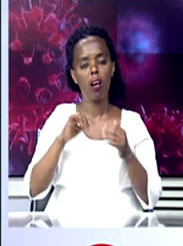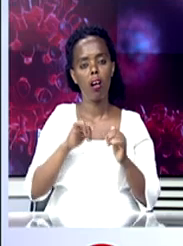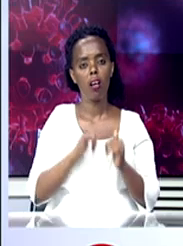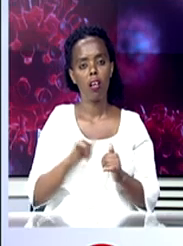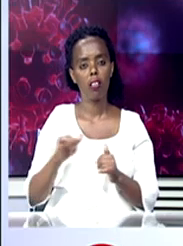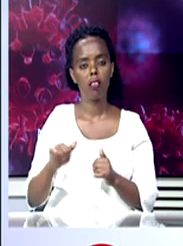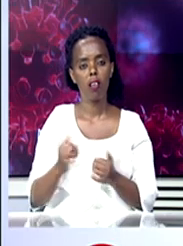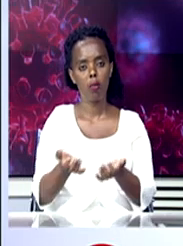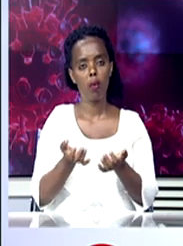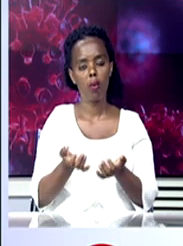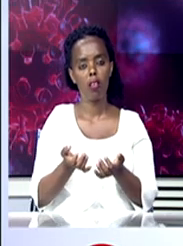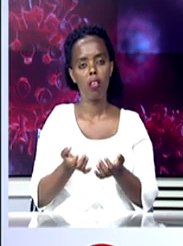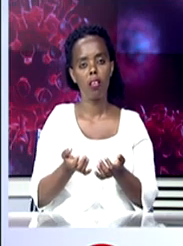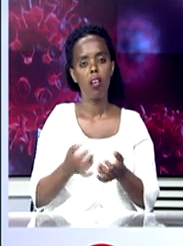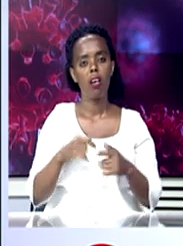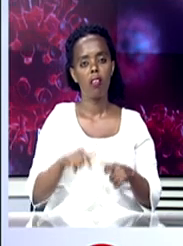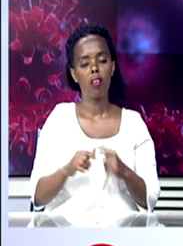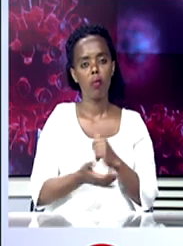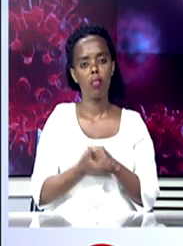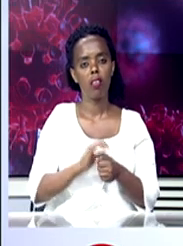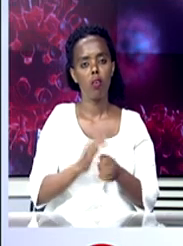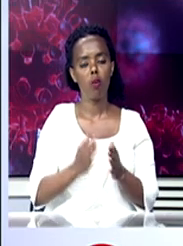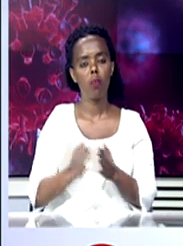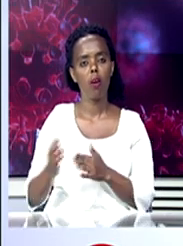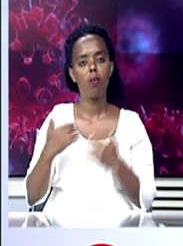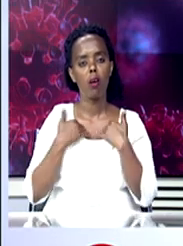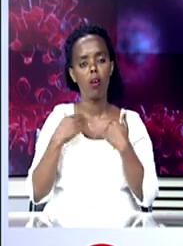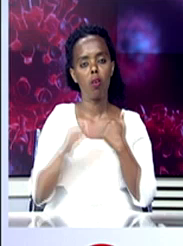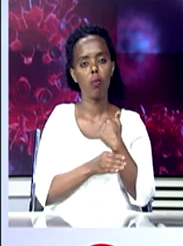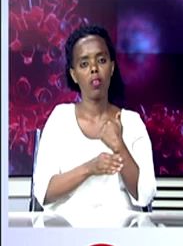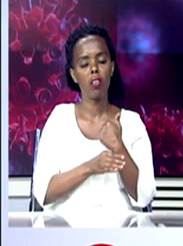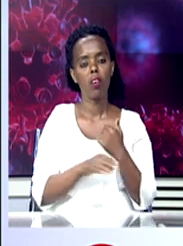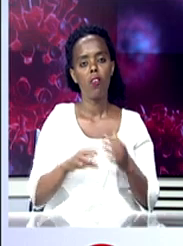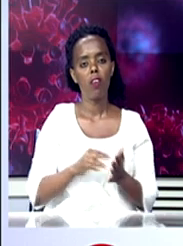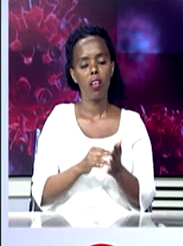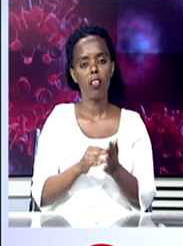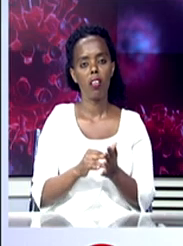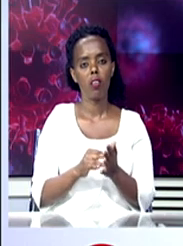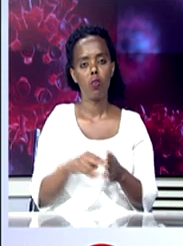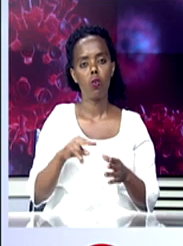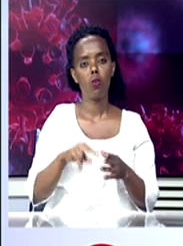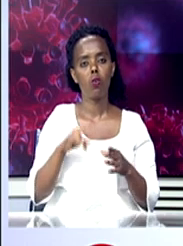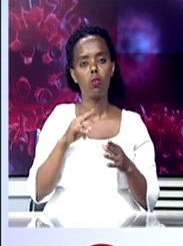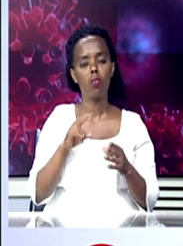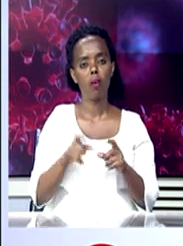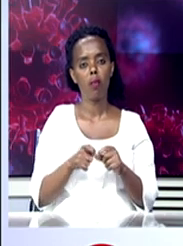akkaataa isaaniif maluun haala isaaniif mijataa ta'een qophaa'uu qaba akkuma biyyaatti iyyuu jechuudha. Fakkeenyaaf gosa